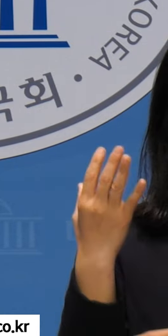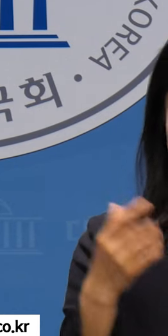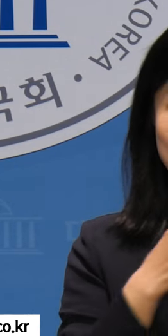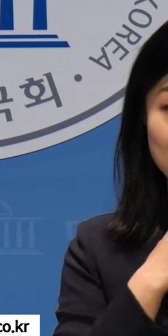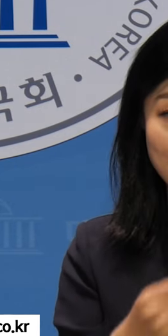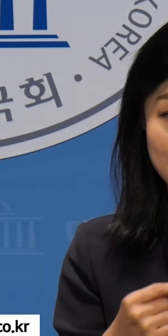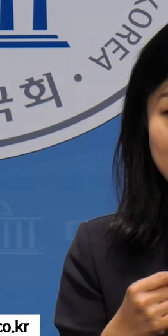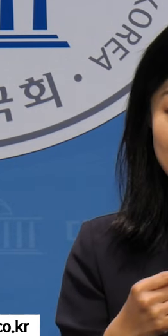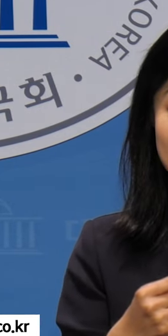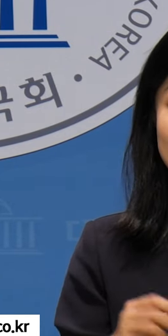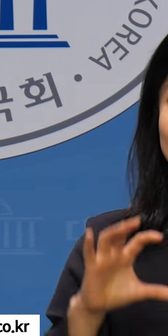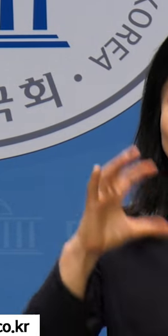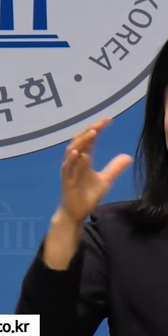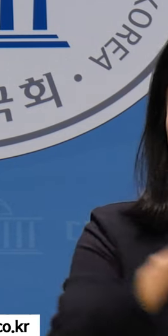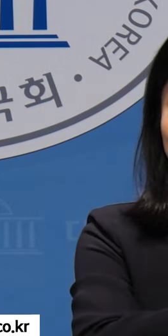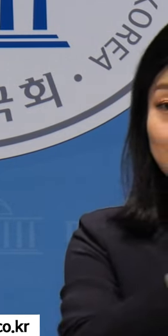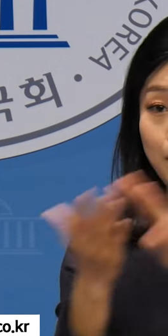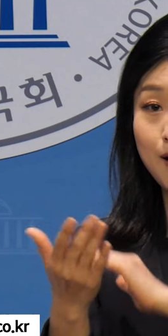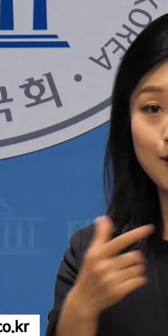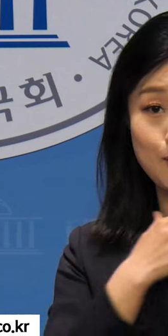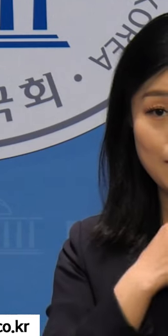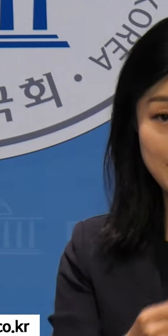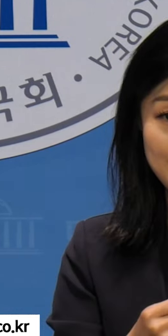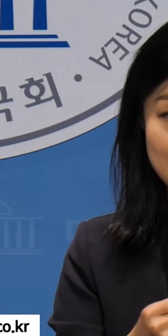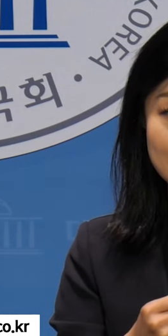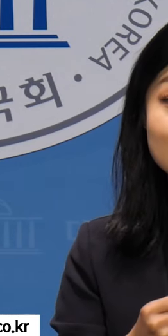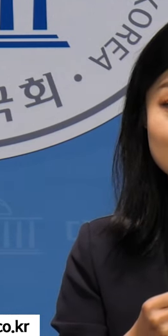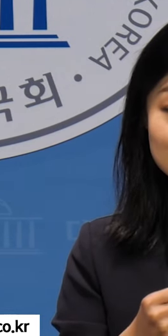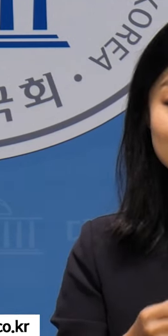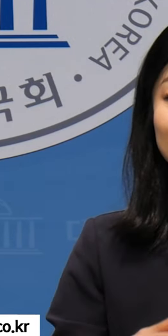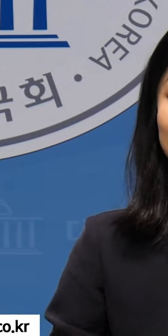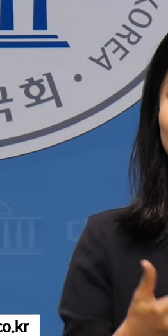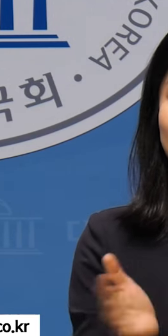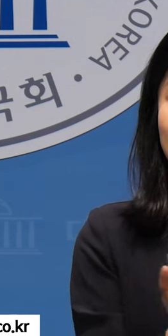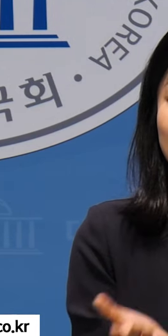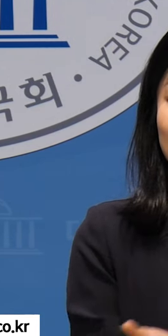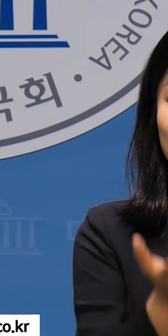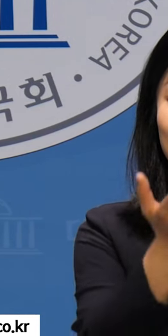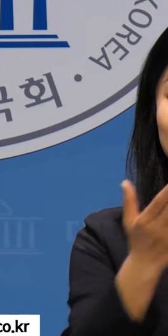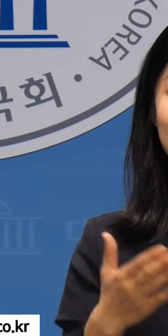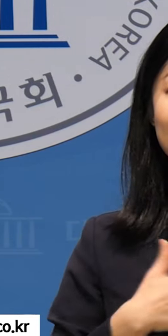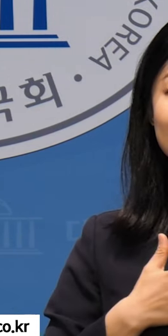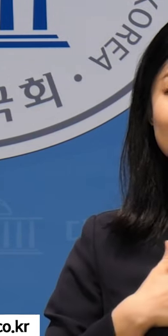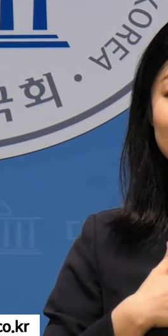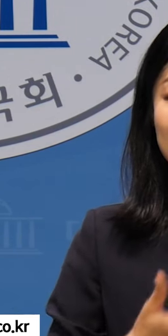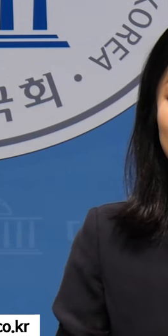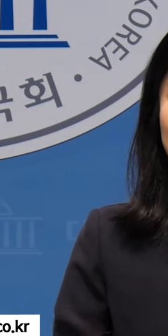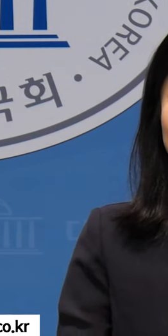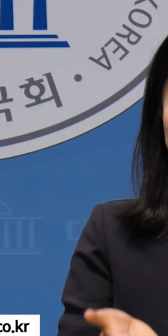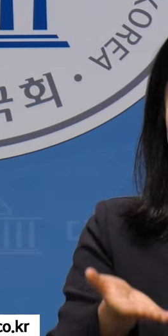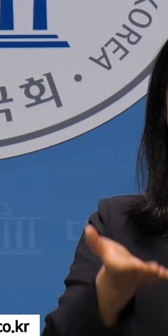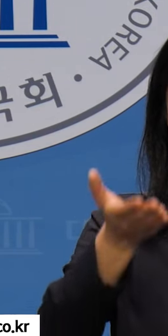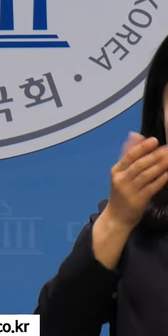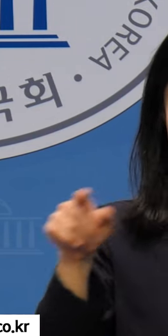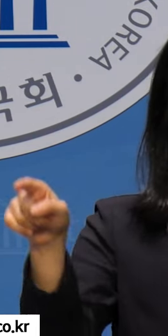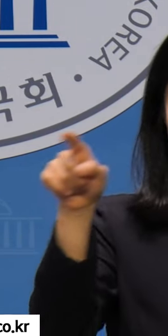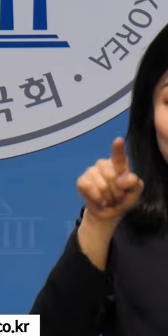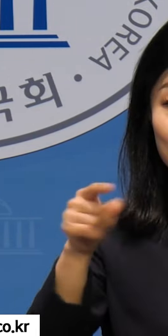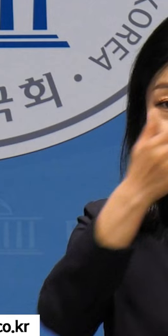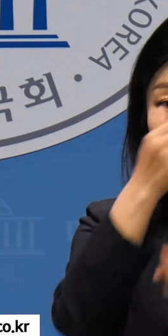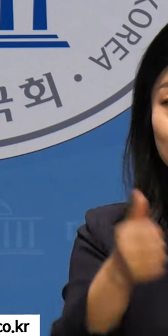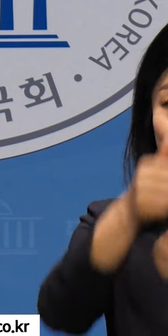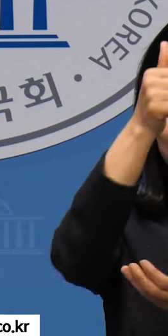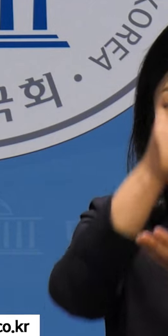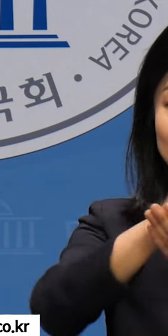원한다면, 세상이 바뀌길 바란다면, 당에서 육성한 인재가 단계별로 성장하여 전국 청년위원장이